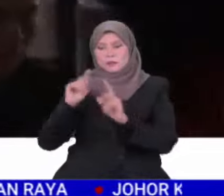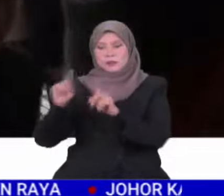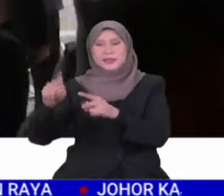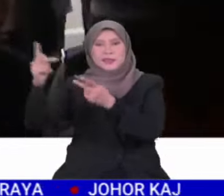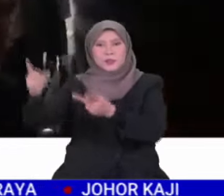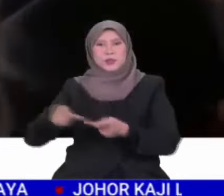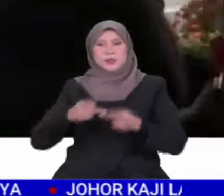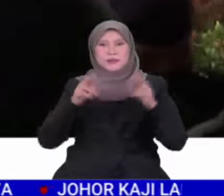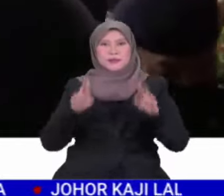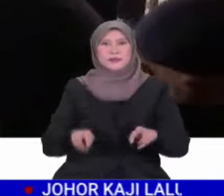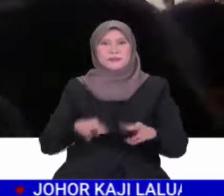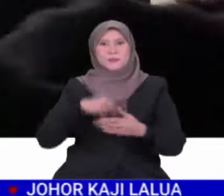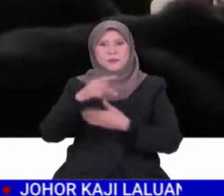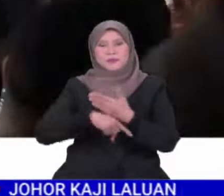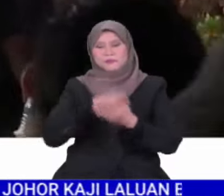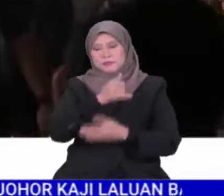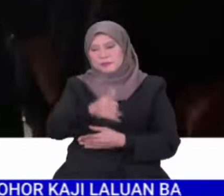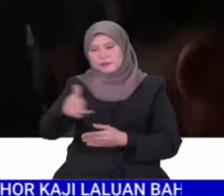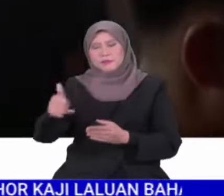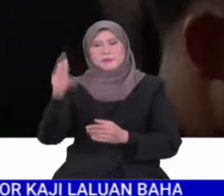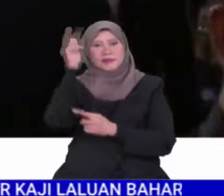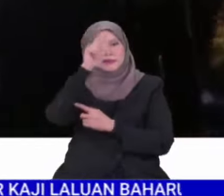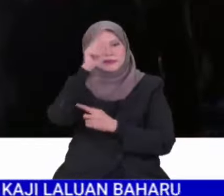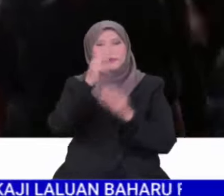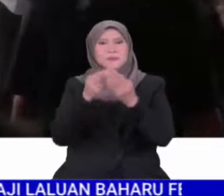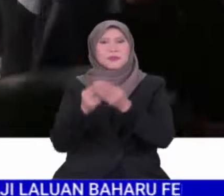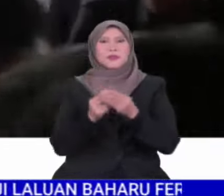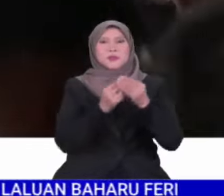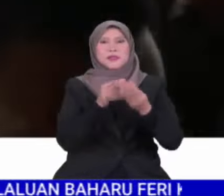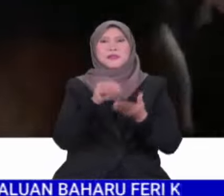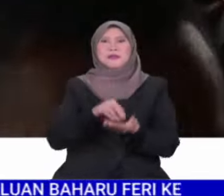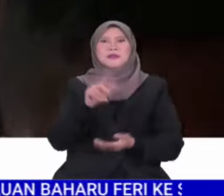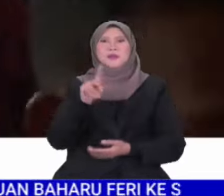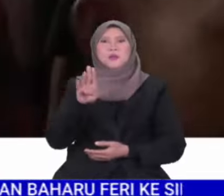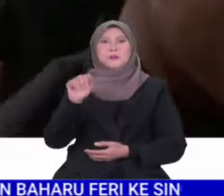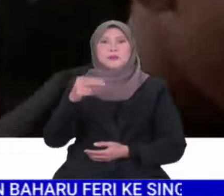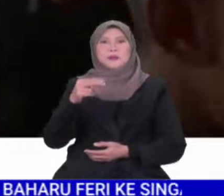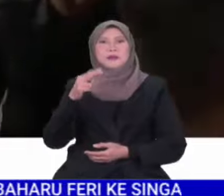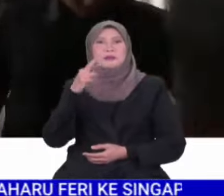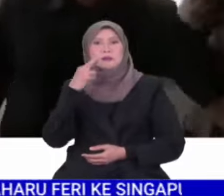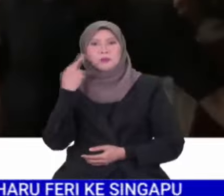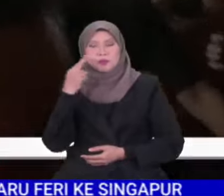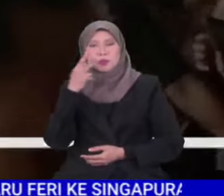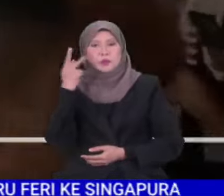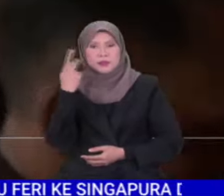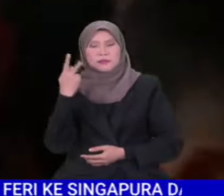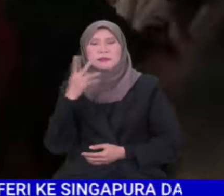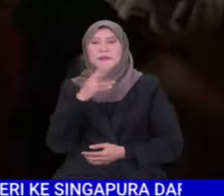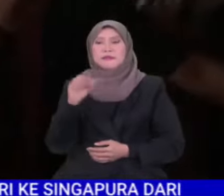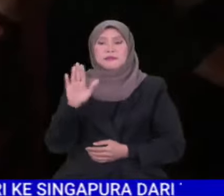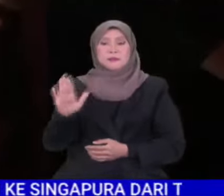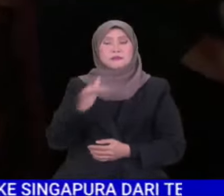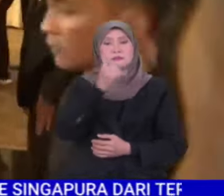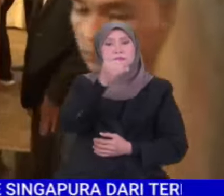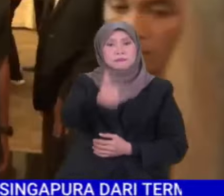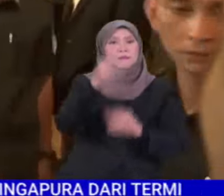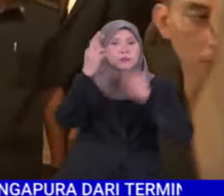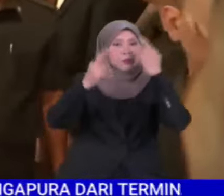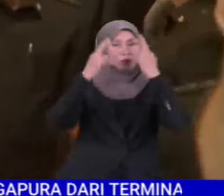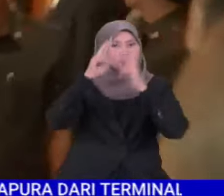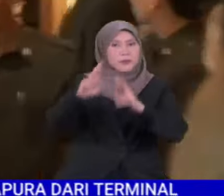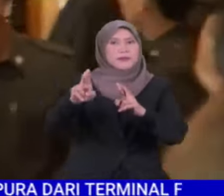kenduri rakyat sempena program jelajah kerajaan perpaduan di Kubah Ria Kuching. Beliau kemudian dijadual membuat kunjungan hormat